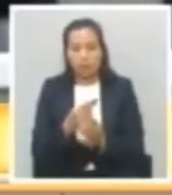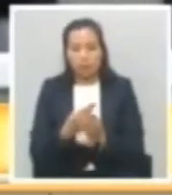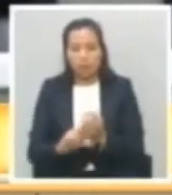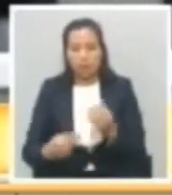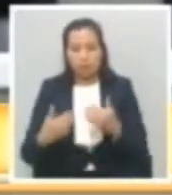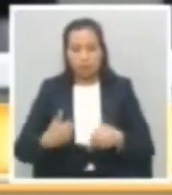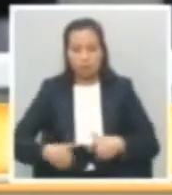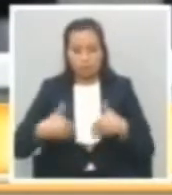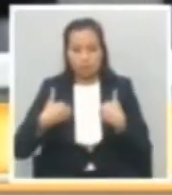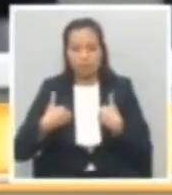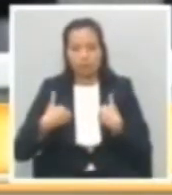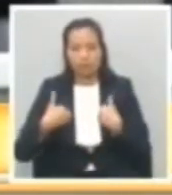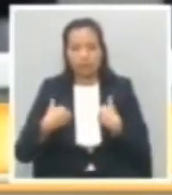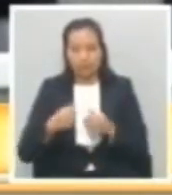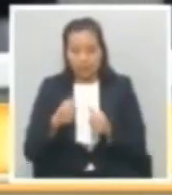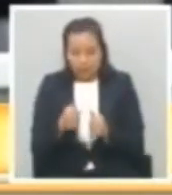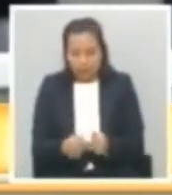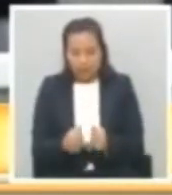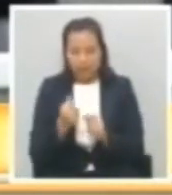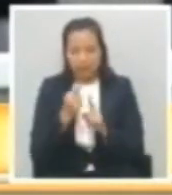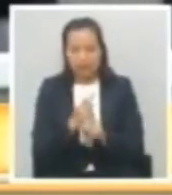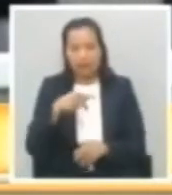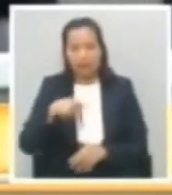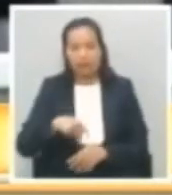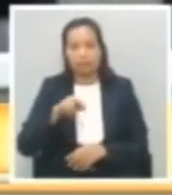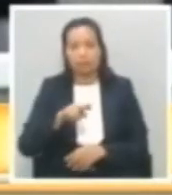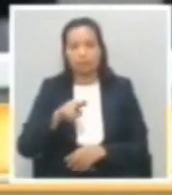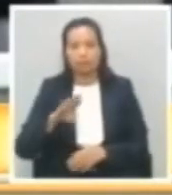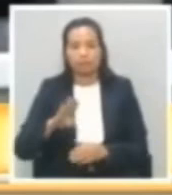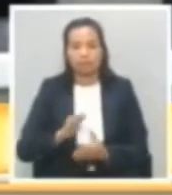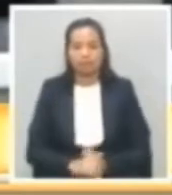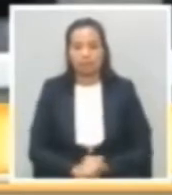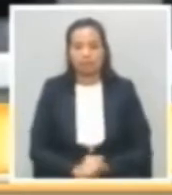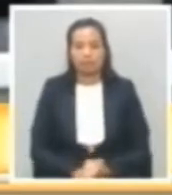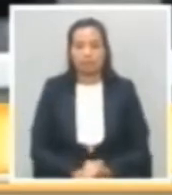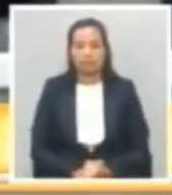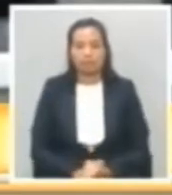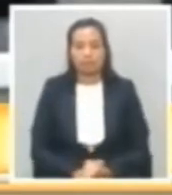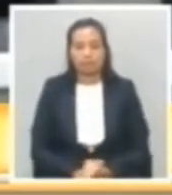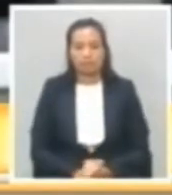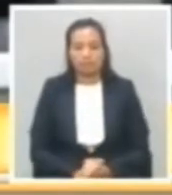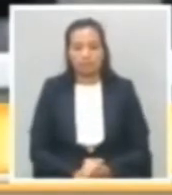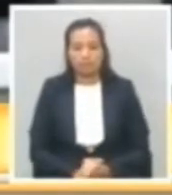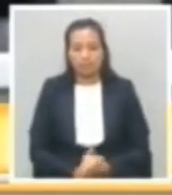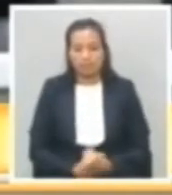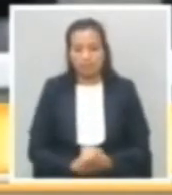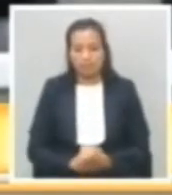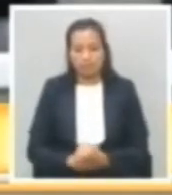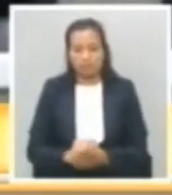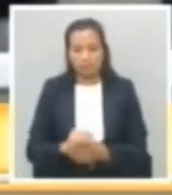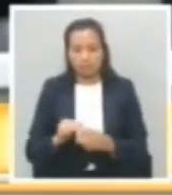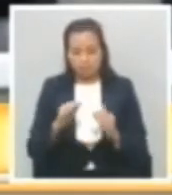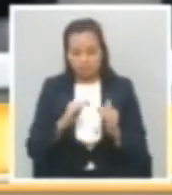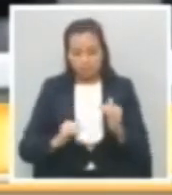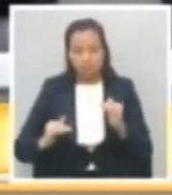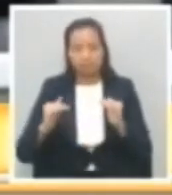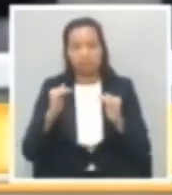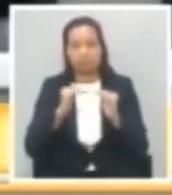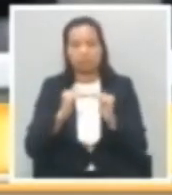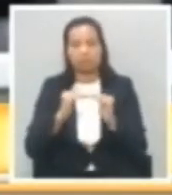ายหญิงที่สมรสกันตามพ.ร.บ.แพ่งและพาณิชย์เพราะนั้นเราจะนำไปสู่ความเสมอภาคได้อย่างแท้จ